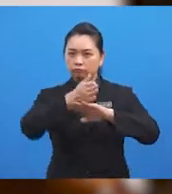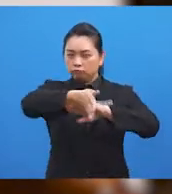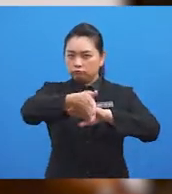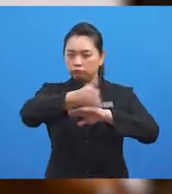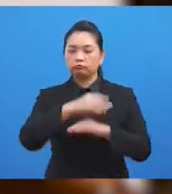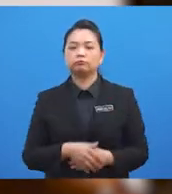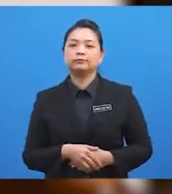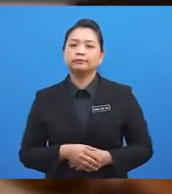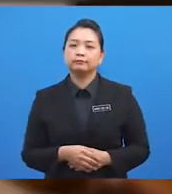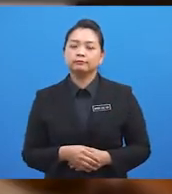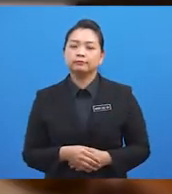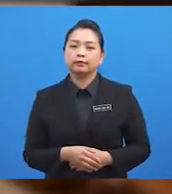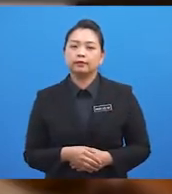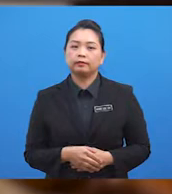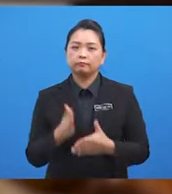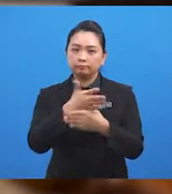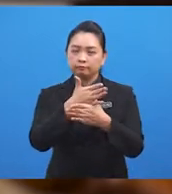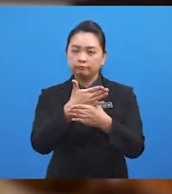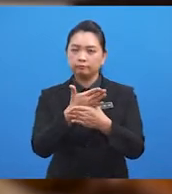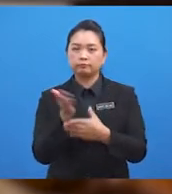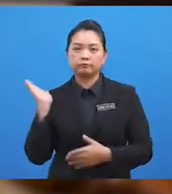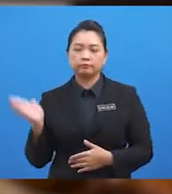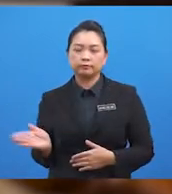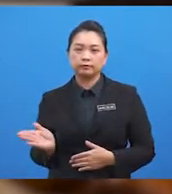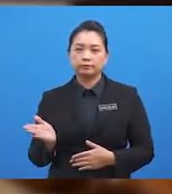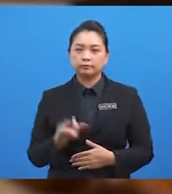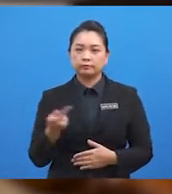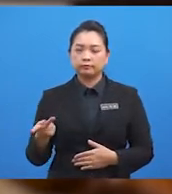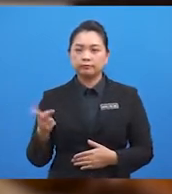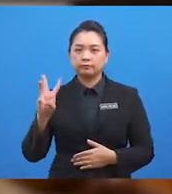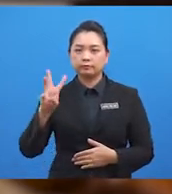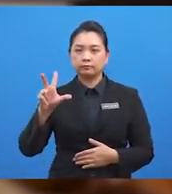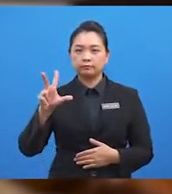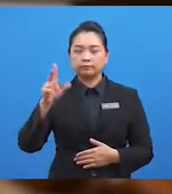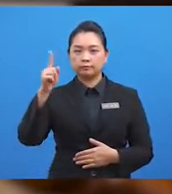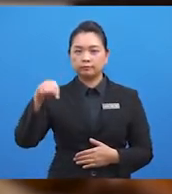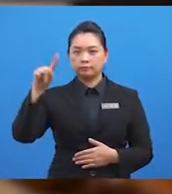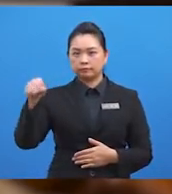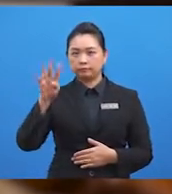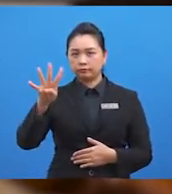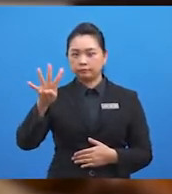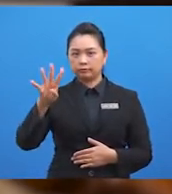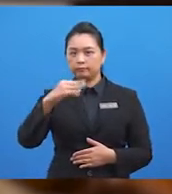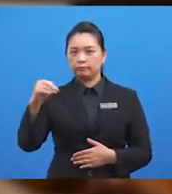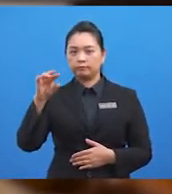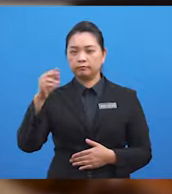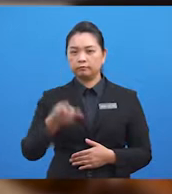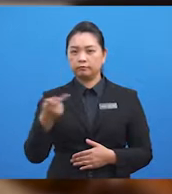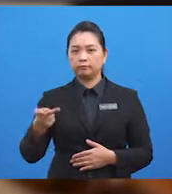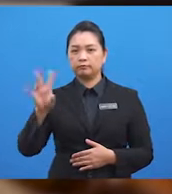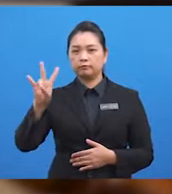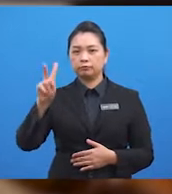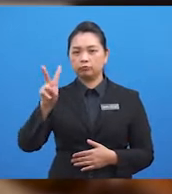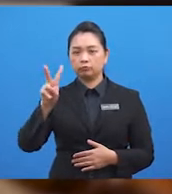Perlembagaan Persekutuan. Antaranya, Perkara 63 Sub Perkara 4 dan